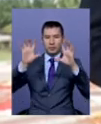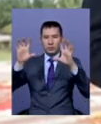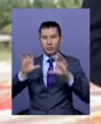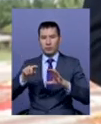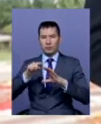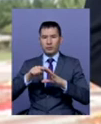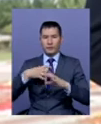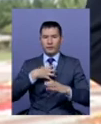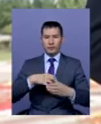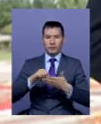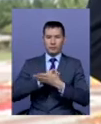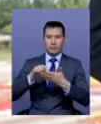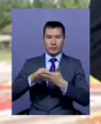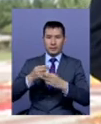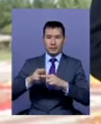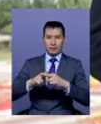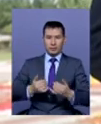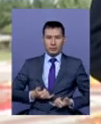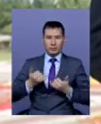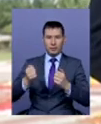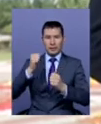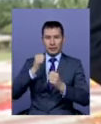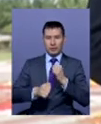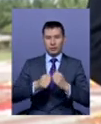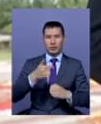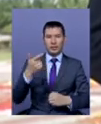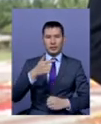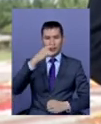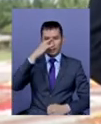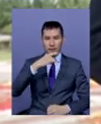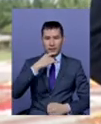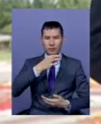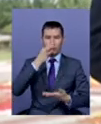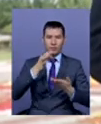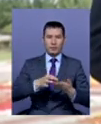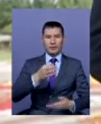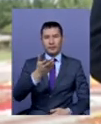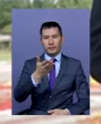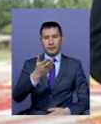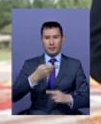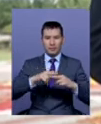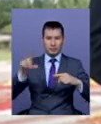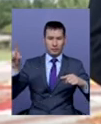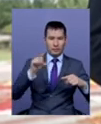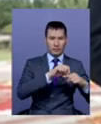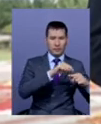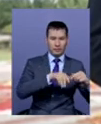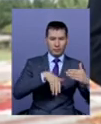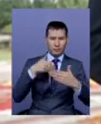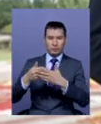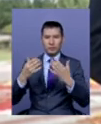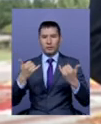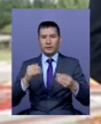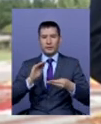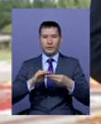құжат ретінде құрметпен қарау әр азаматтың парызы. Өйткені ата заңымызда бабаларымыздың асқа қарманы,